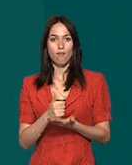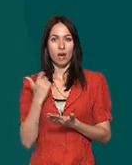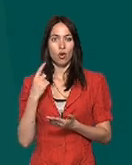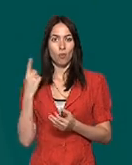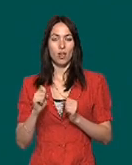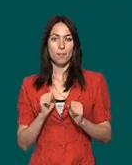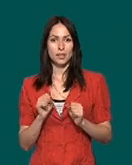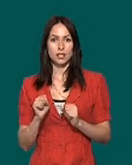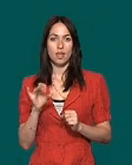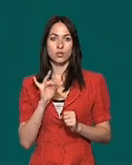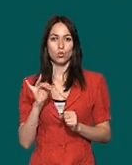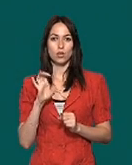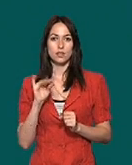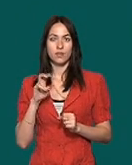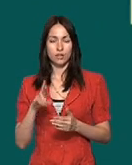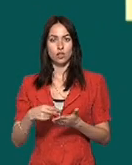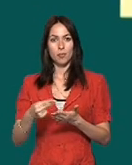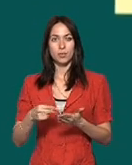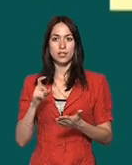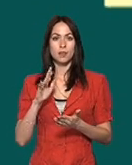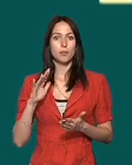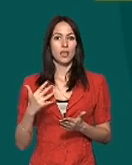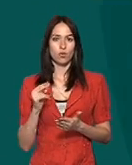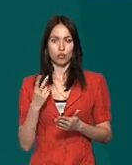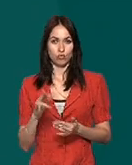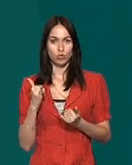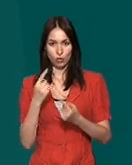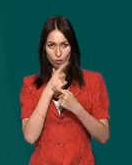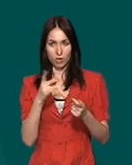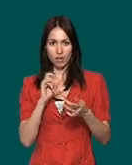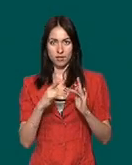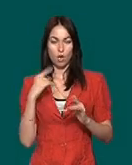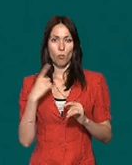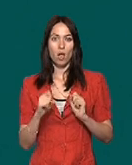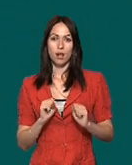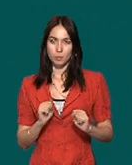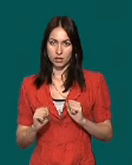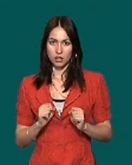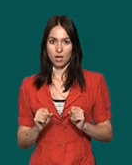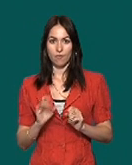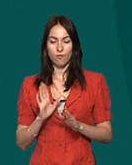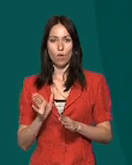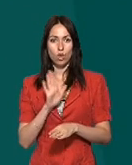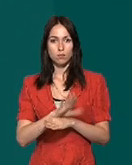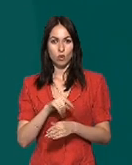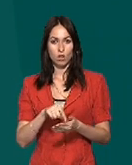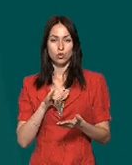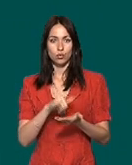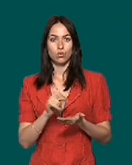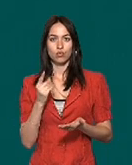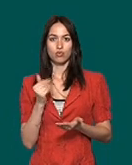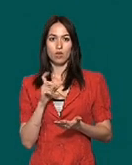обладміністрації Юлія Світлична підписала 5 червня. Сьогодні його опублікували на сайті обладміністрації. У розпорядженні вказано, що